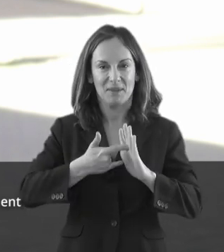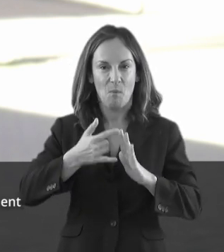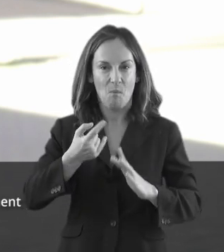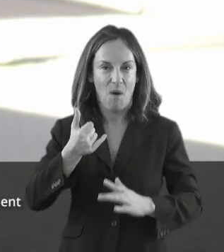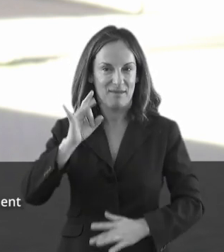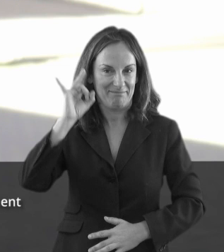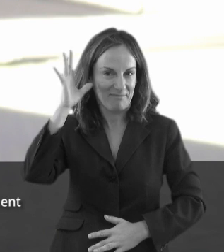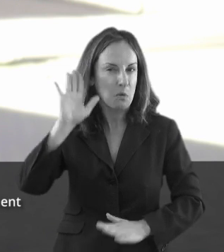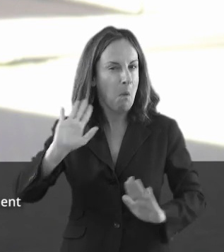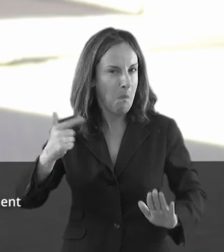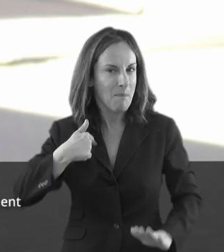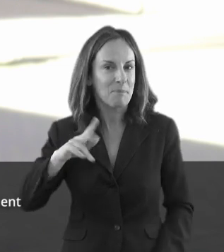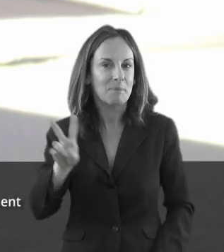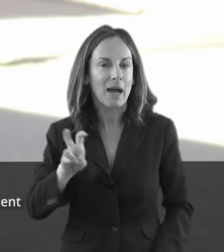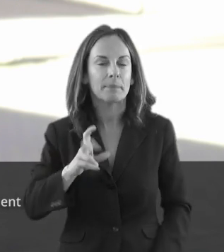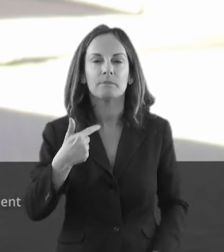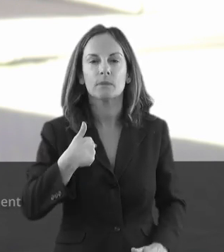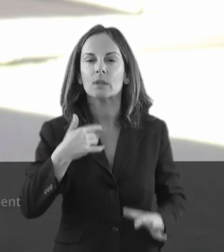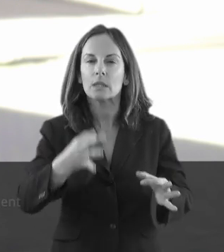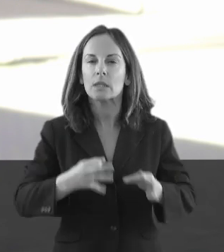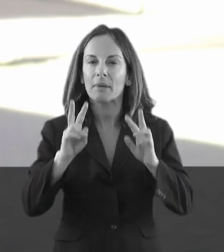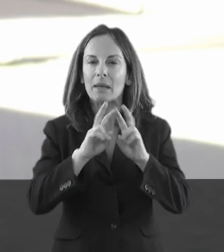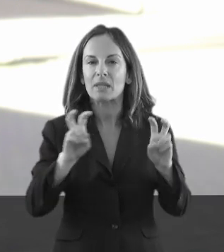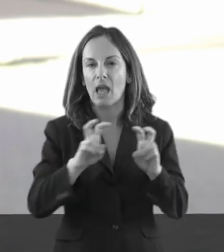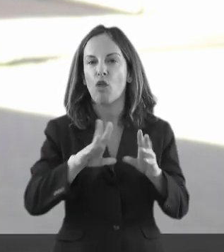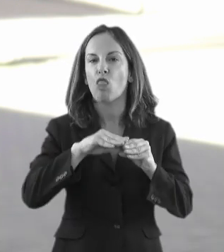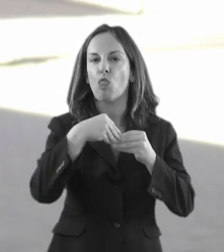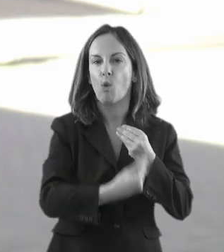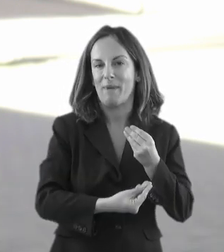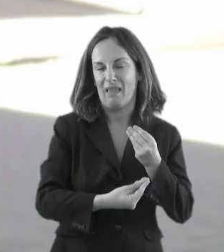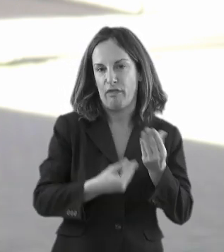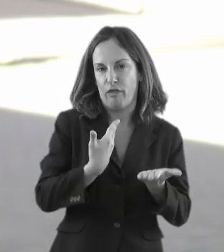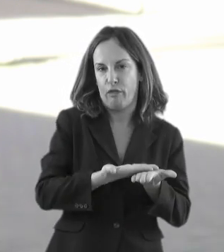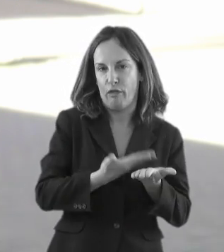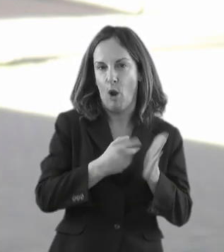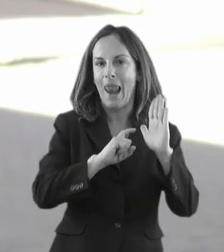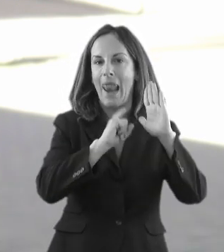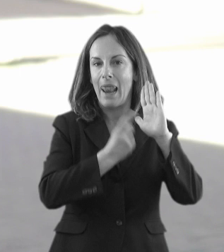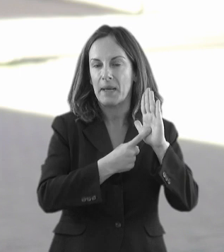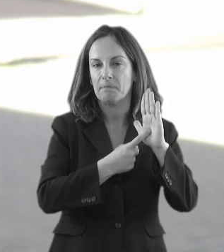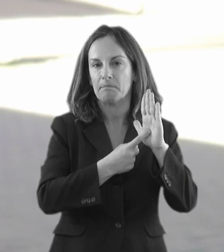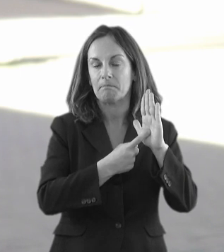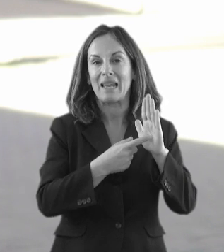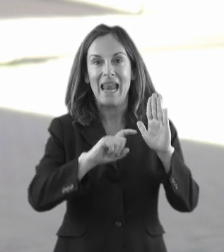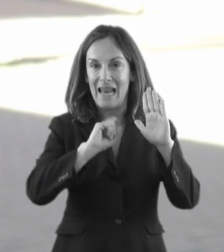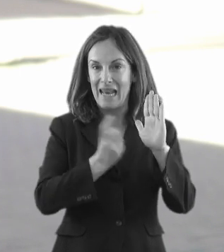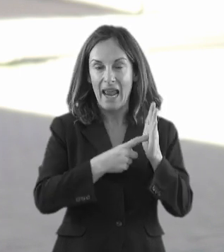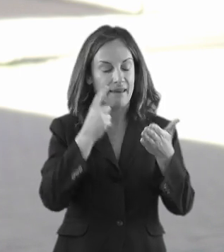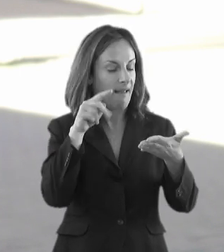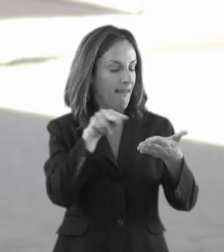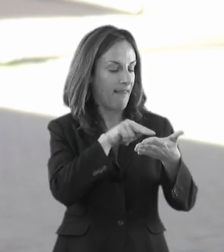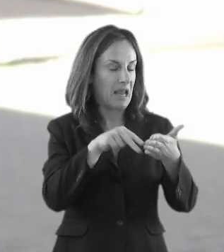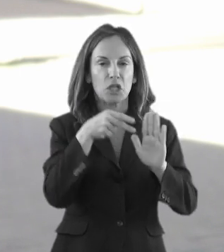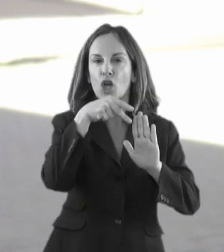és molt tonto, però penso que pot servir. Tu quan agafes treballo, jo es treballo amb documentació, amb lleis. Quan